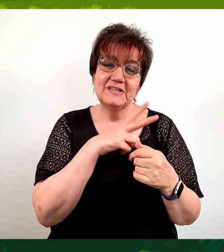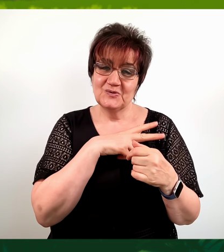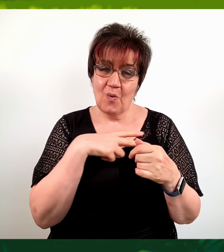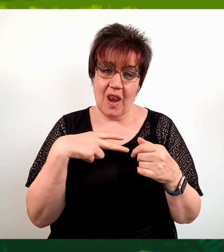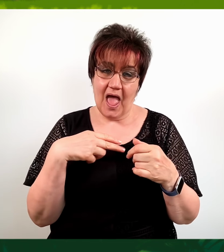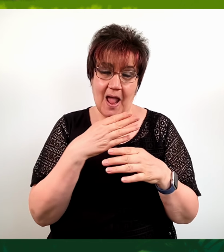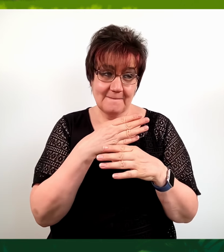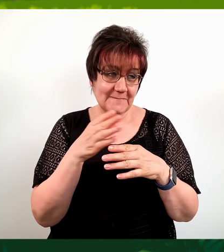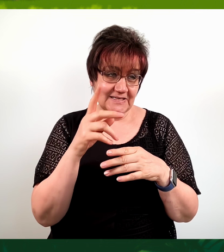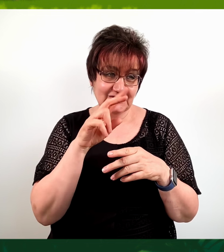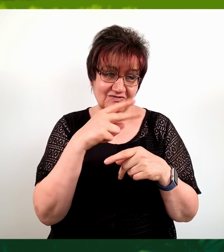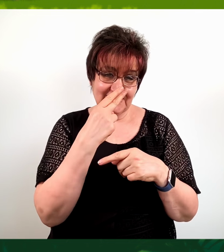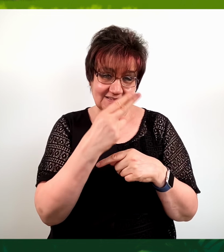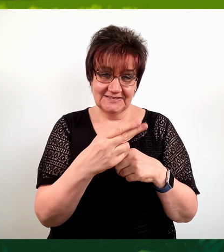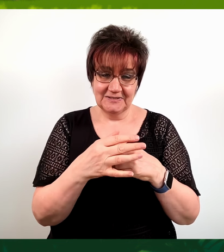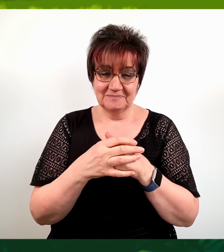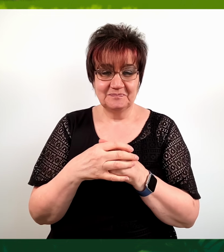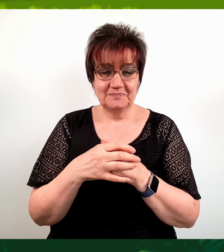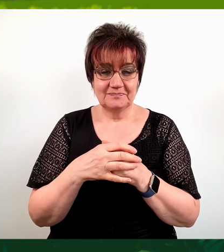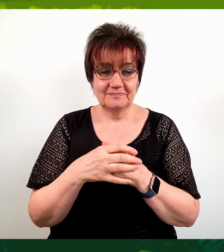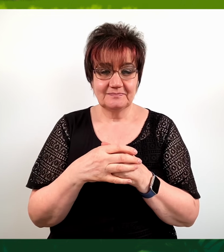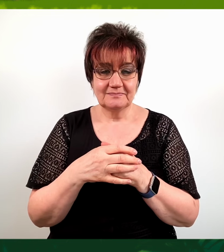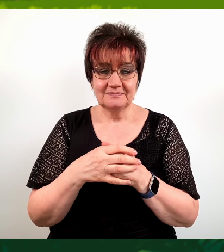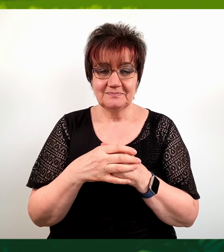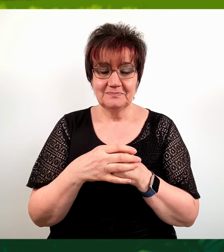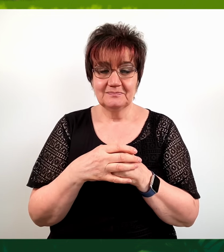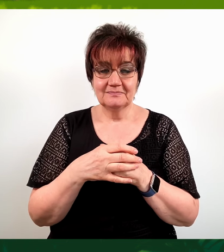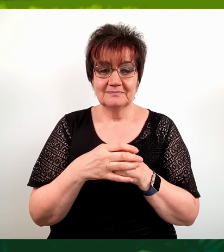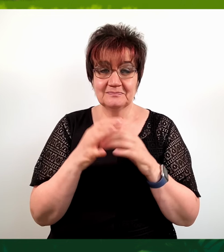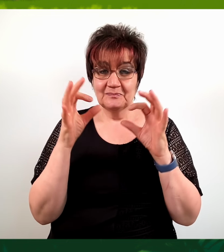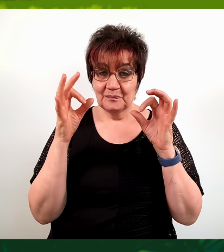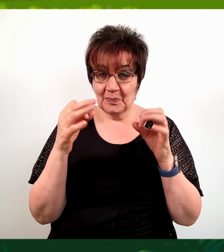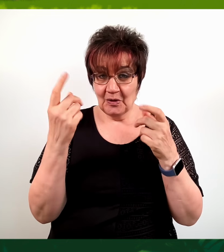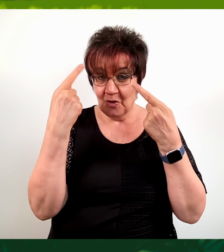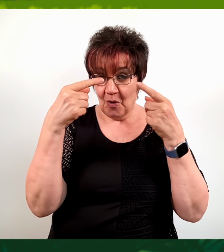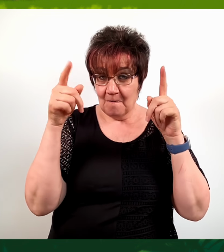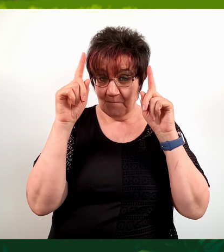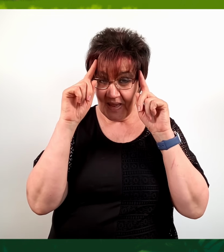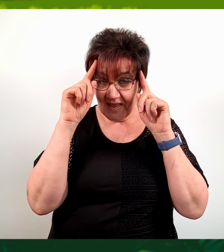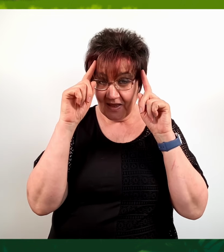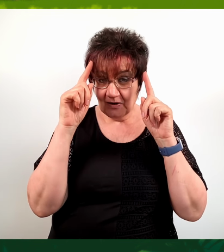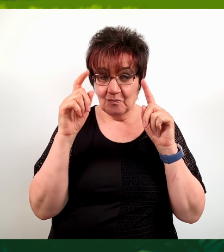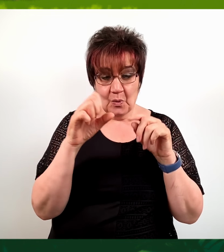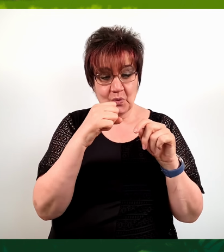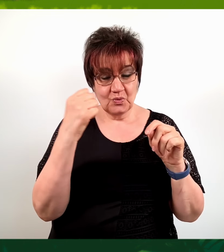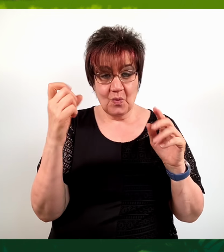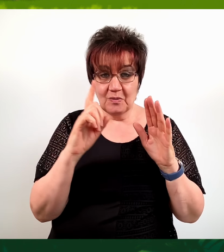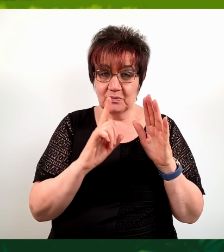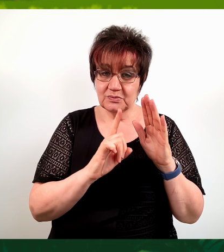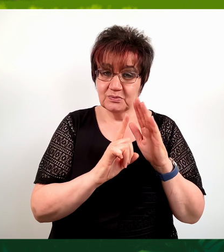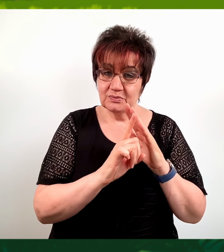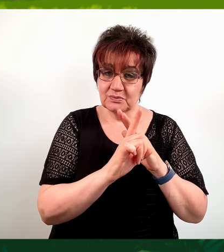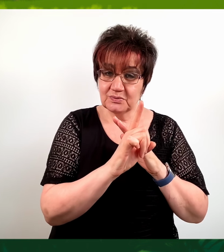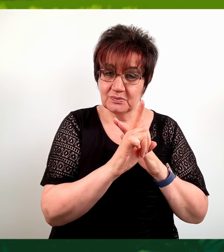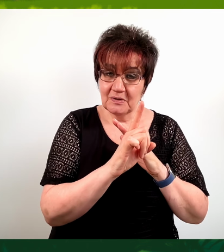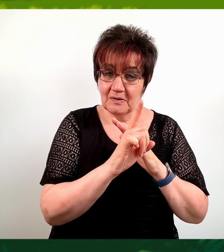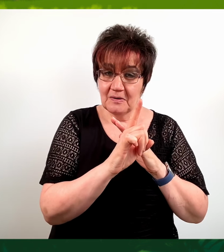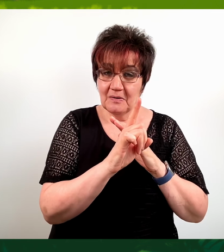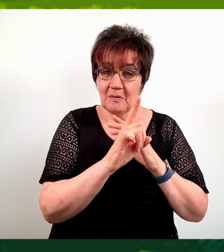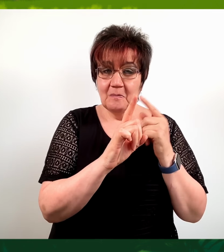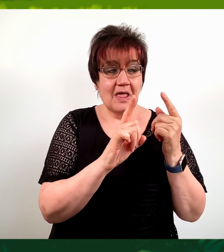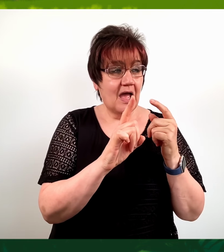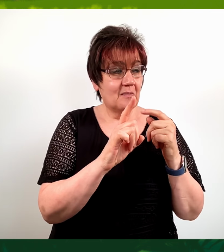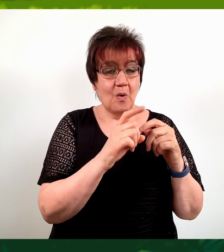dauern wird, bis sie ihn wieder sieht. Als der Bär durch die Tür ging, blieb er an einem